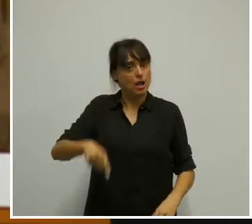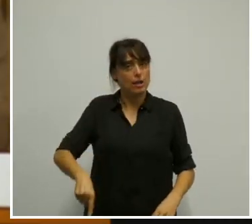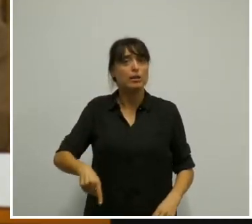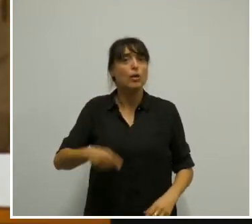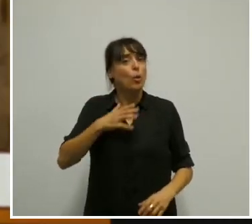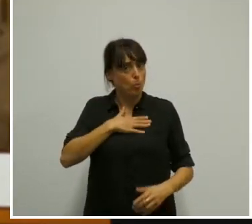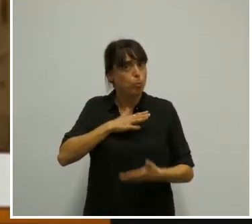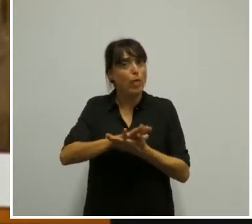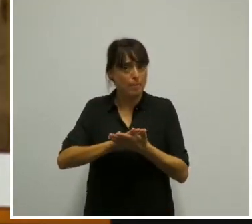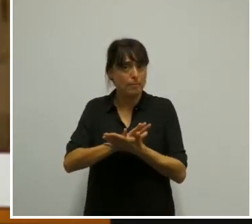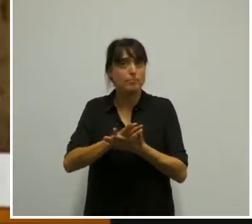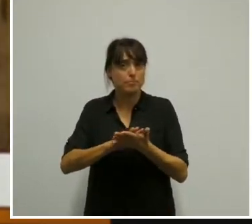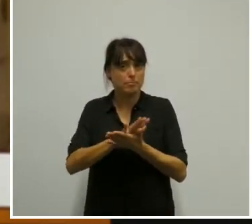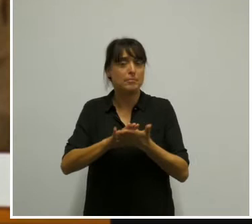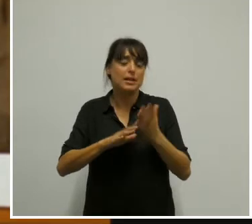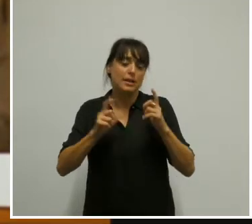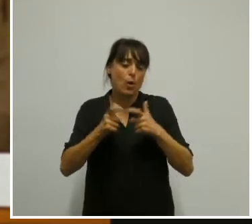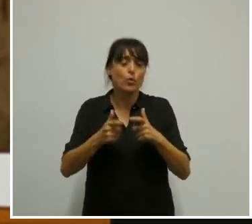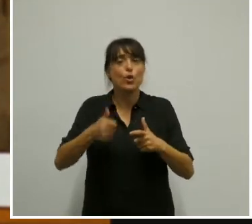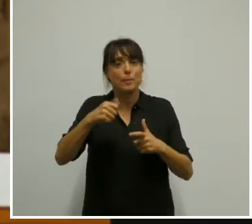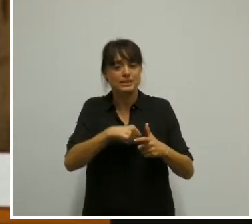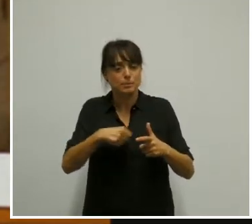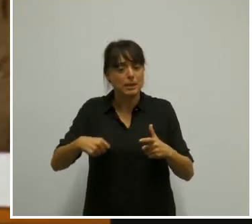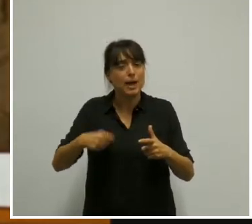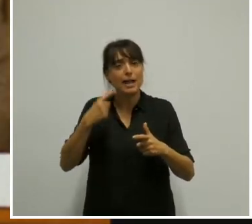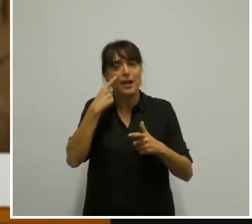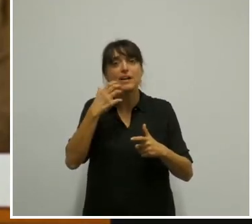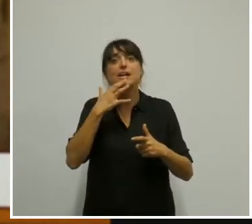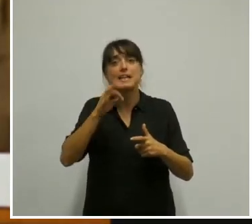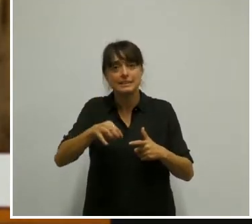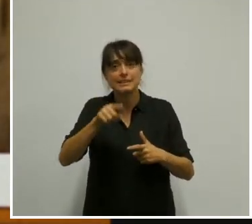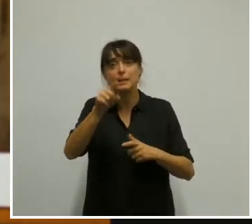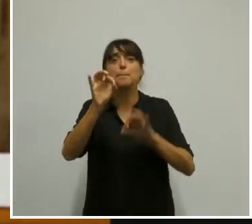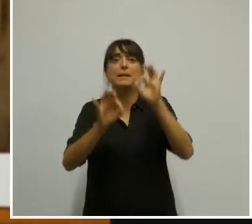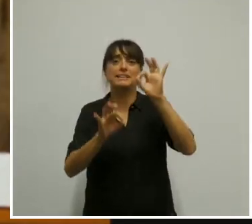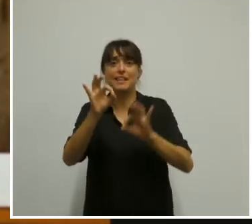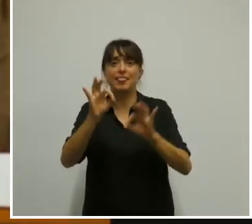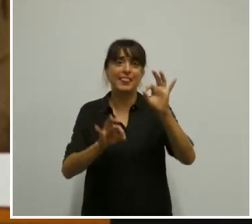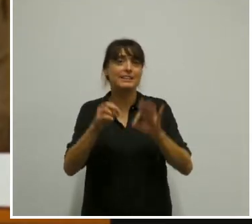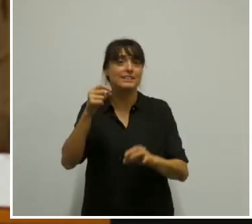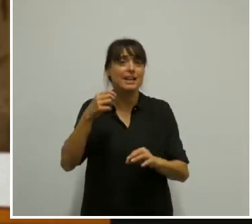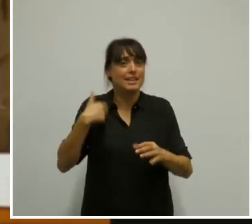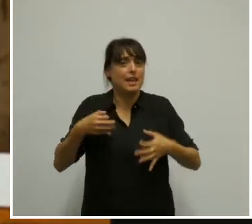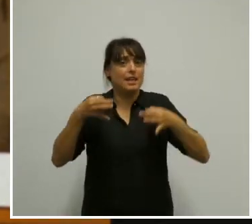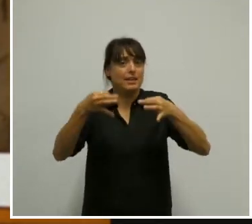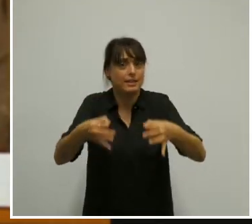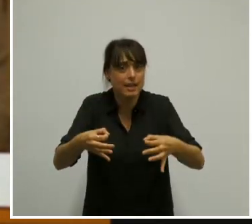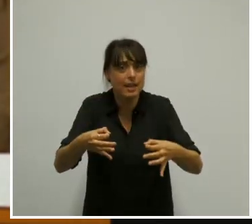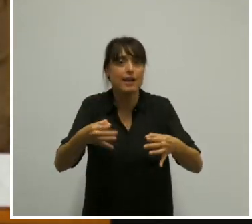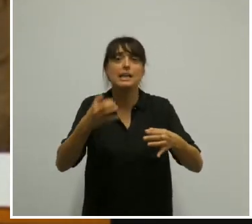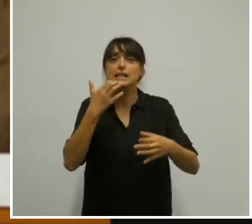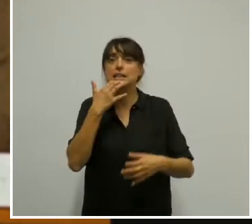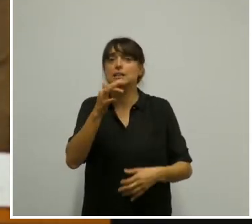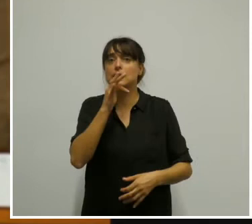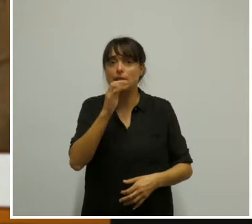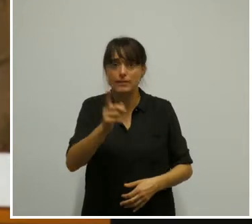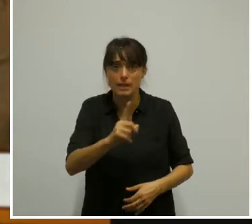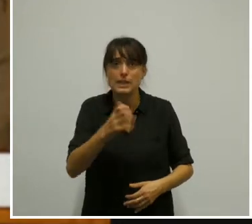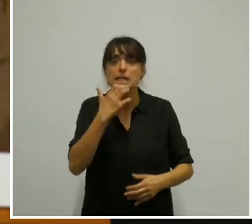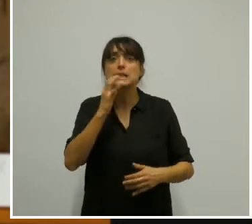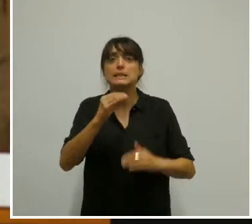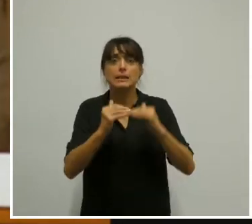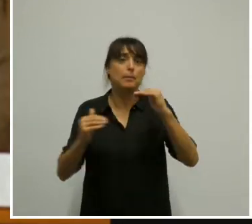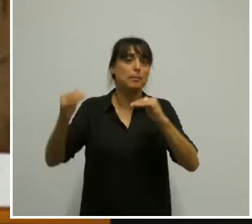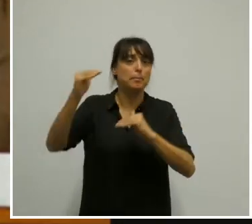O sigui, ja en reunions més privades podem mirar quin és el percentatge que té aquest centre, quin s'ha detectat i mirar si passa